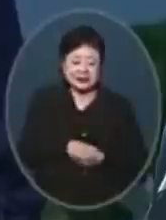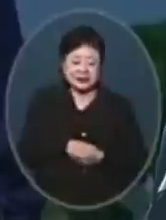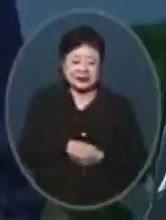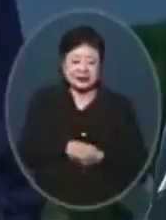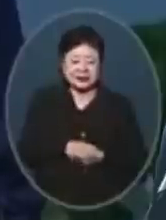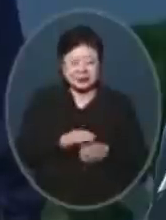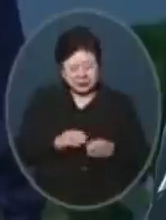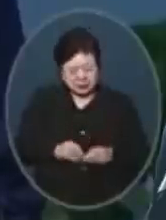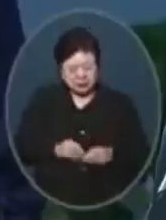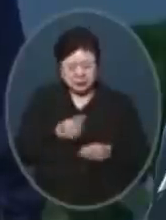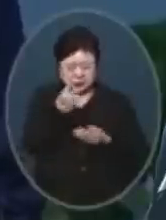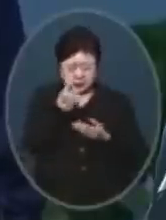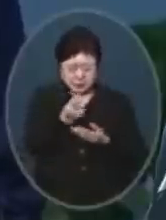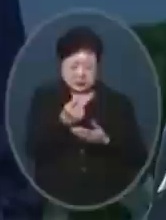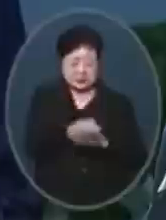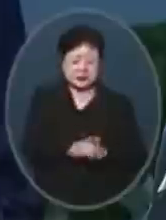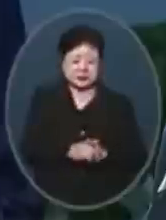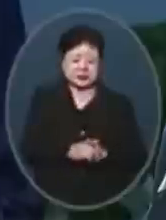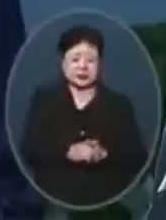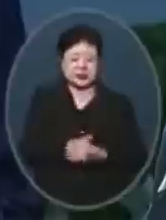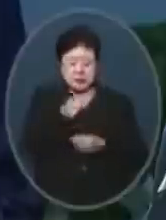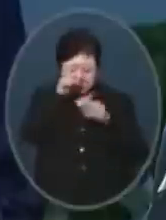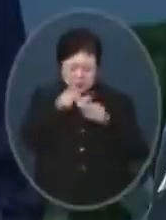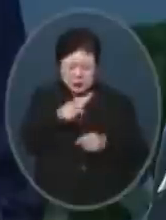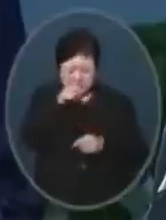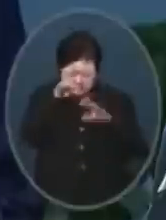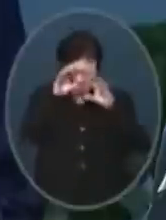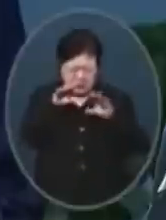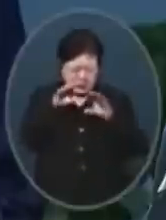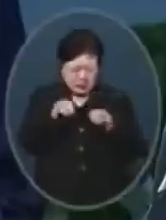기근이 다가오는데 가뭄과 기근 때문에